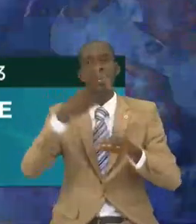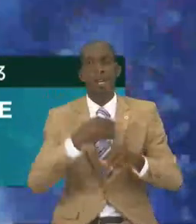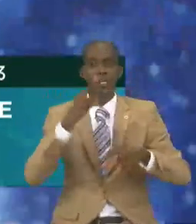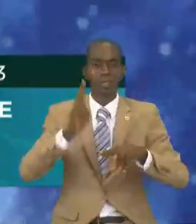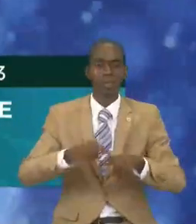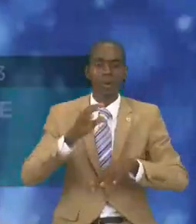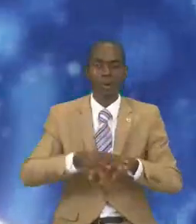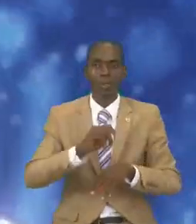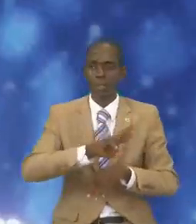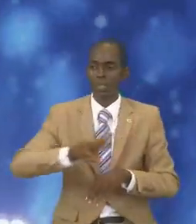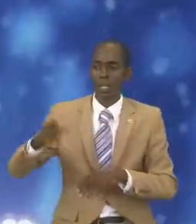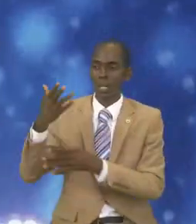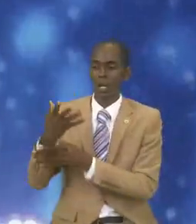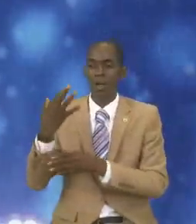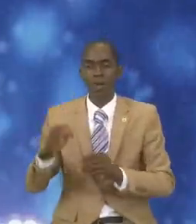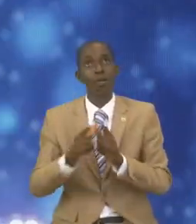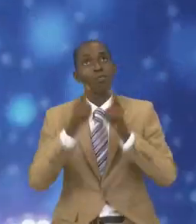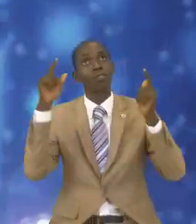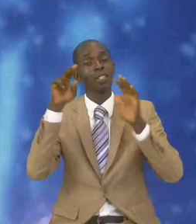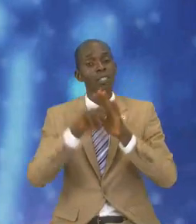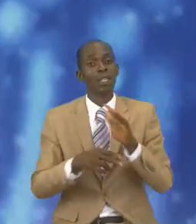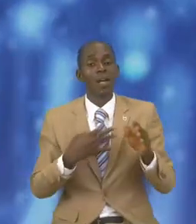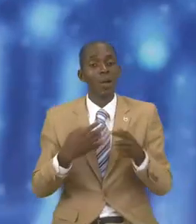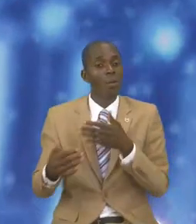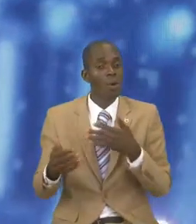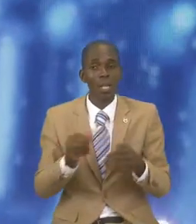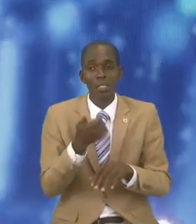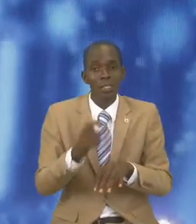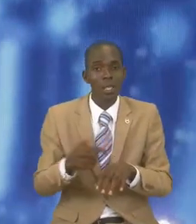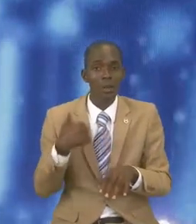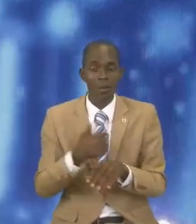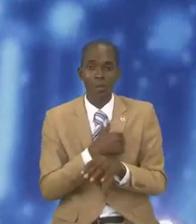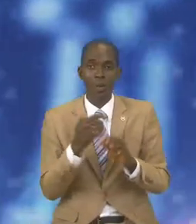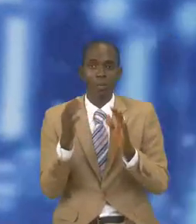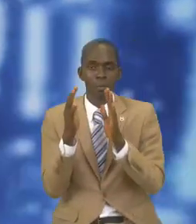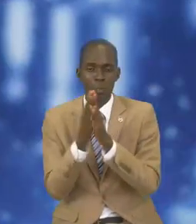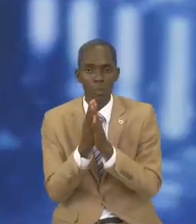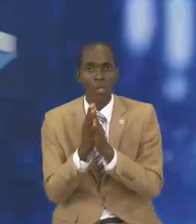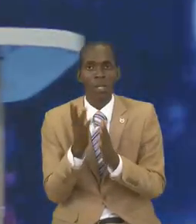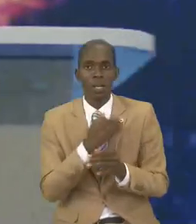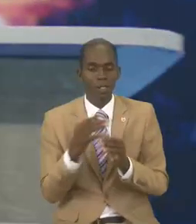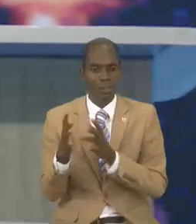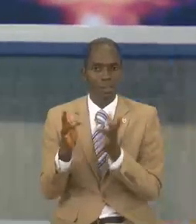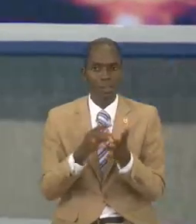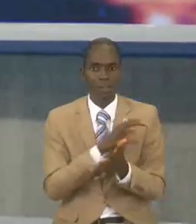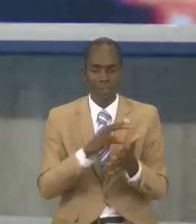est assis à la droite de la majesté. Et tout ce que nous prions va dans sa main. Et